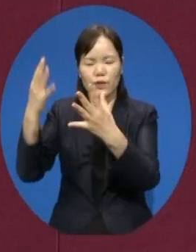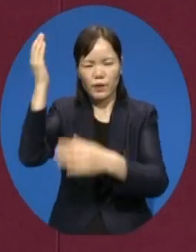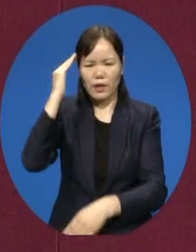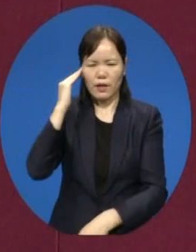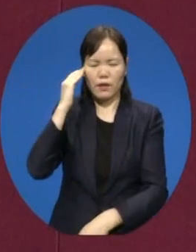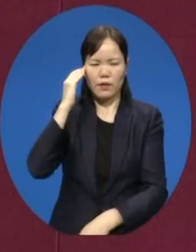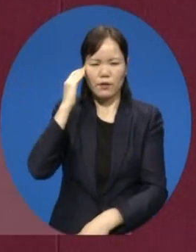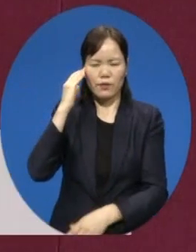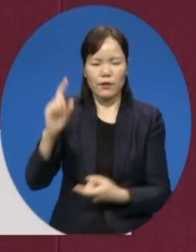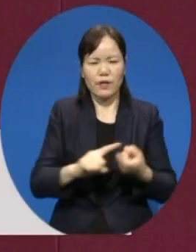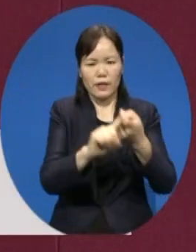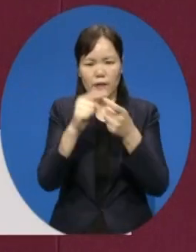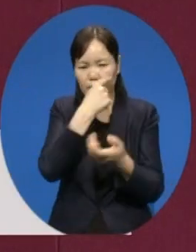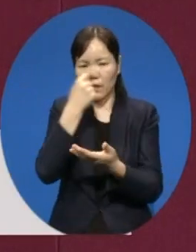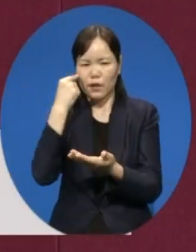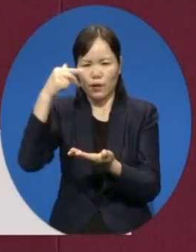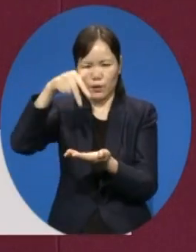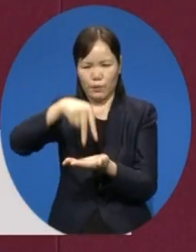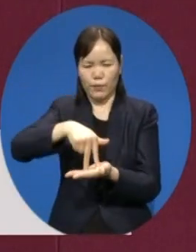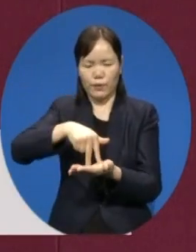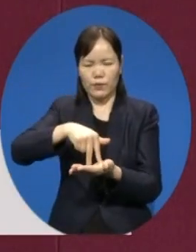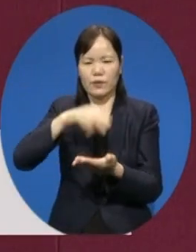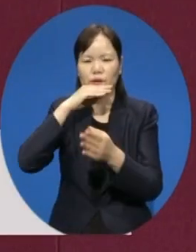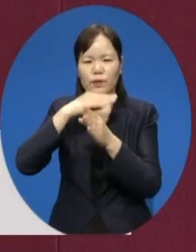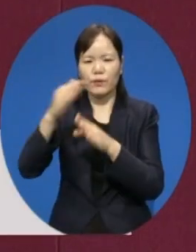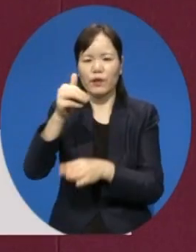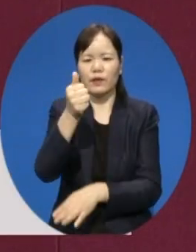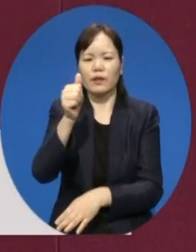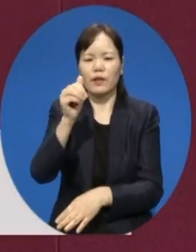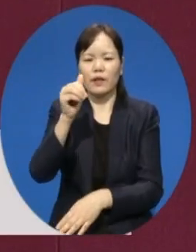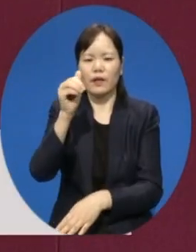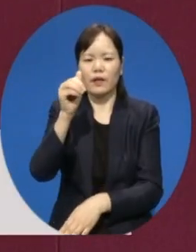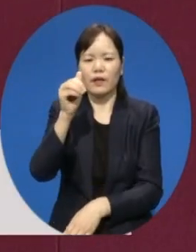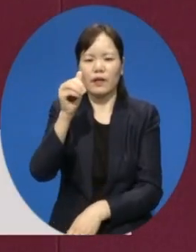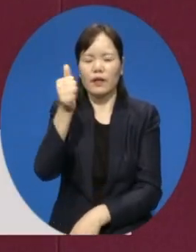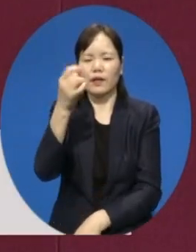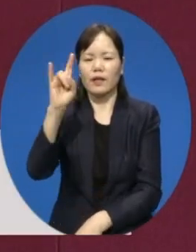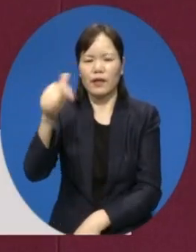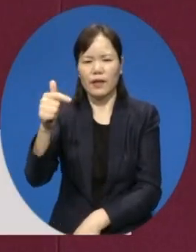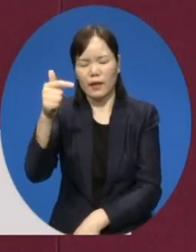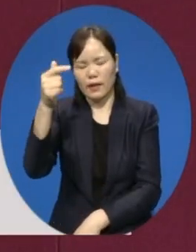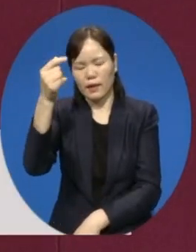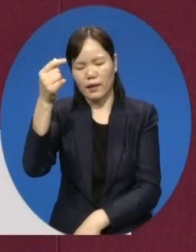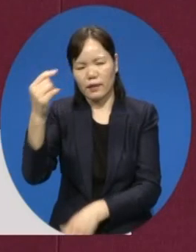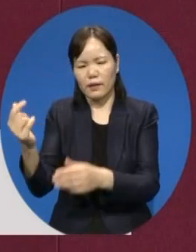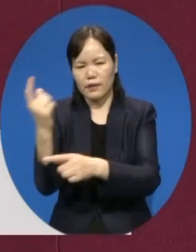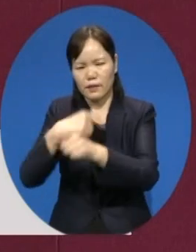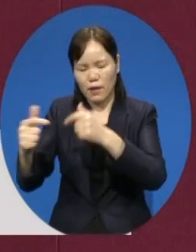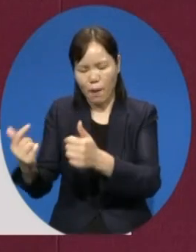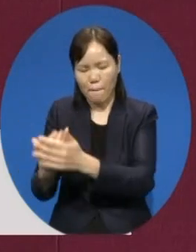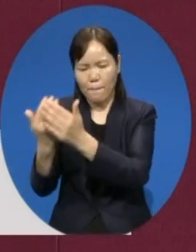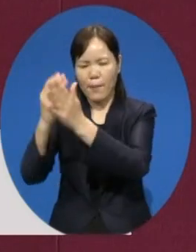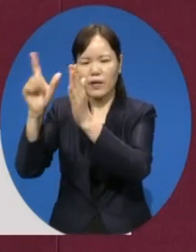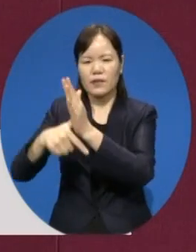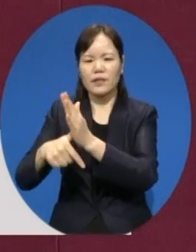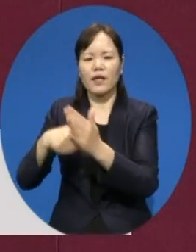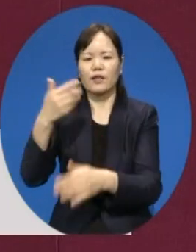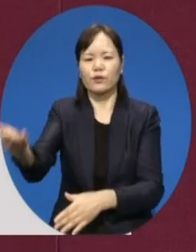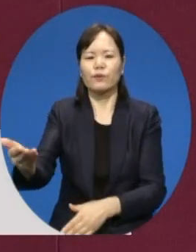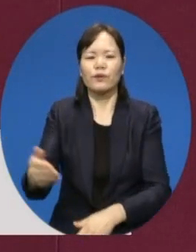우리나라가 연대보정을 써서 북한이 핵 고도할 시간만 벌어준 것입니다. 이